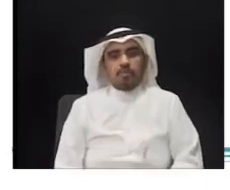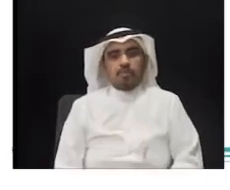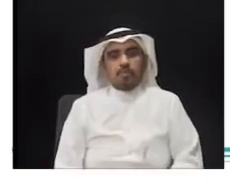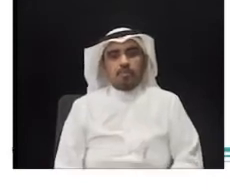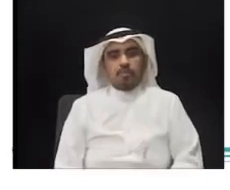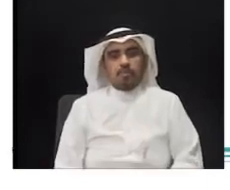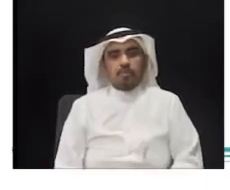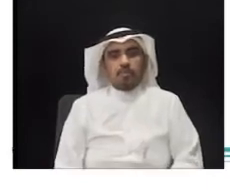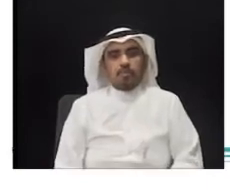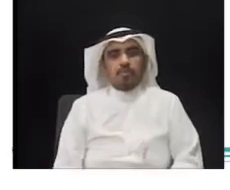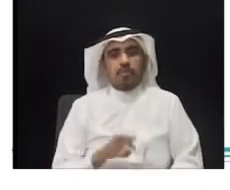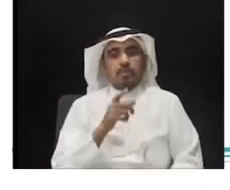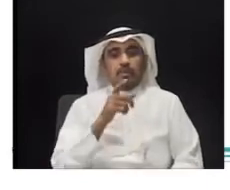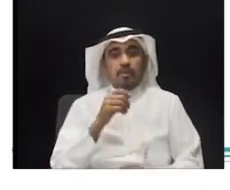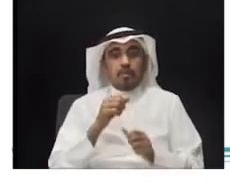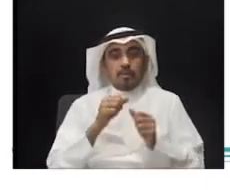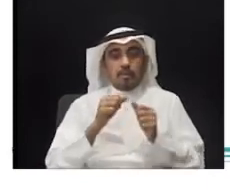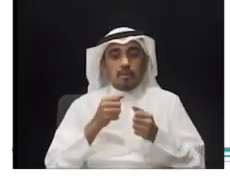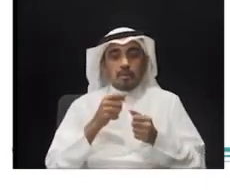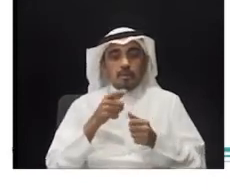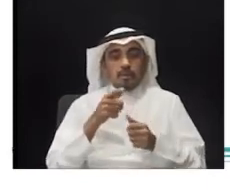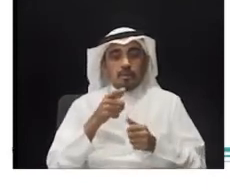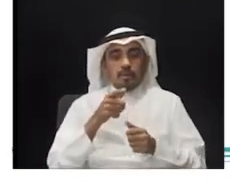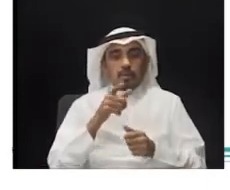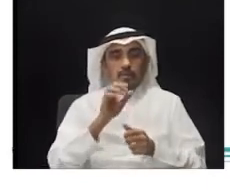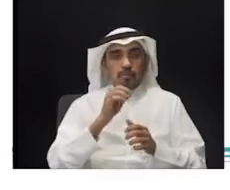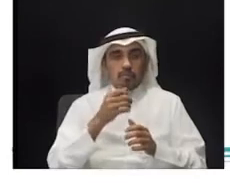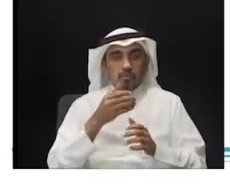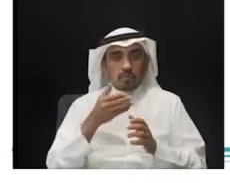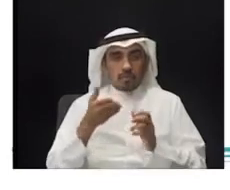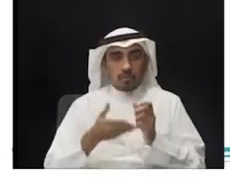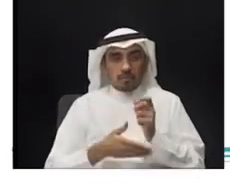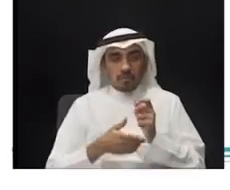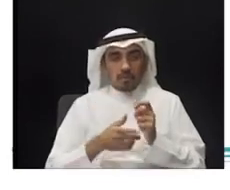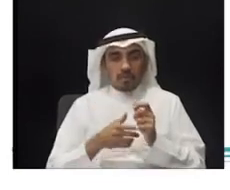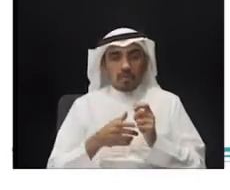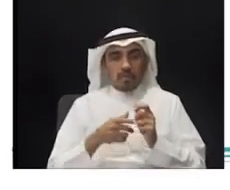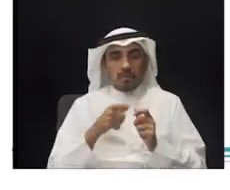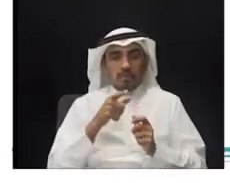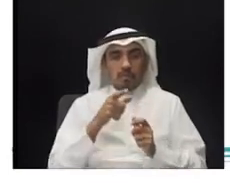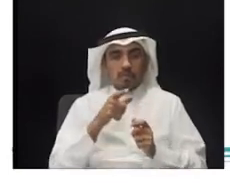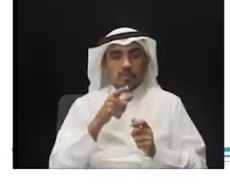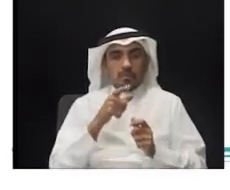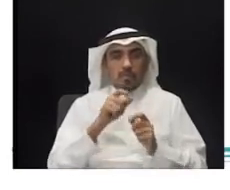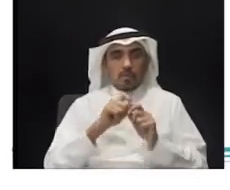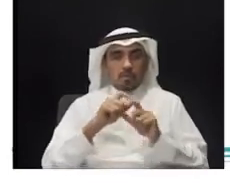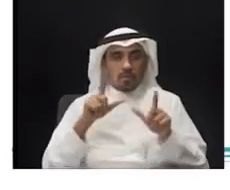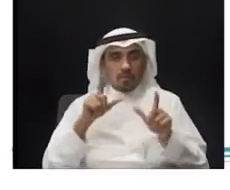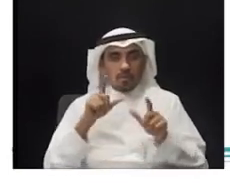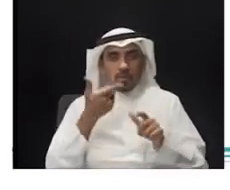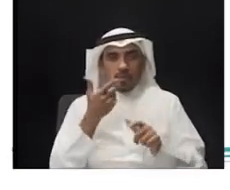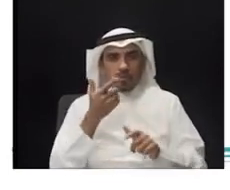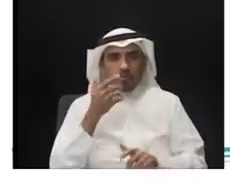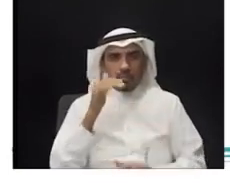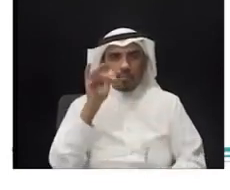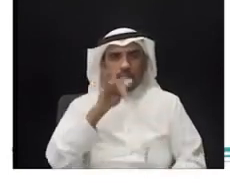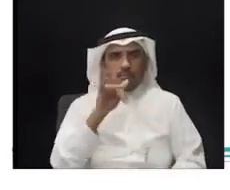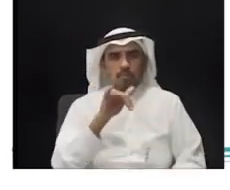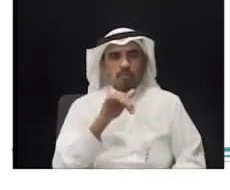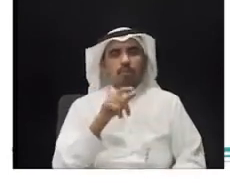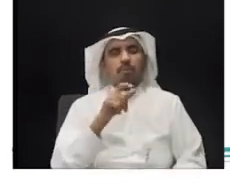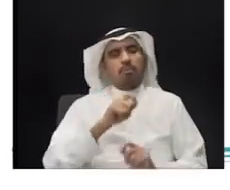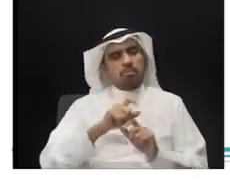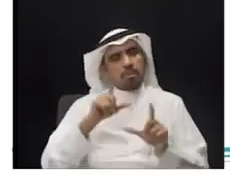والمستقيم. هل تكون الكسرة ظاهرة إذا كان مجرورا بالكسرة كقولنا سطح الأرض؟ هل تكون ظاهرة أم